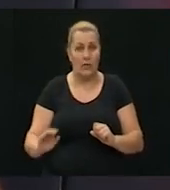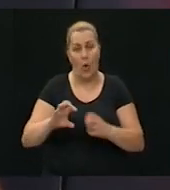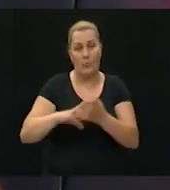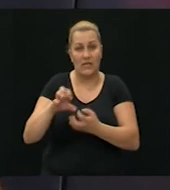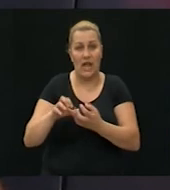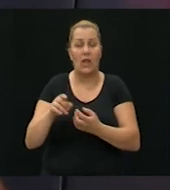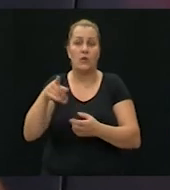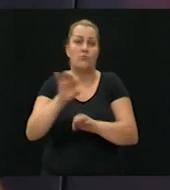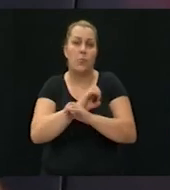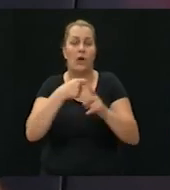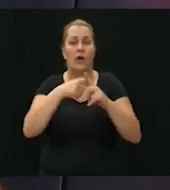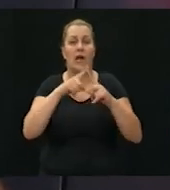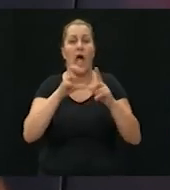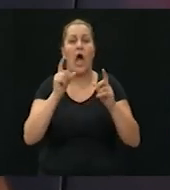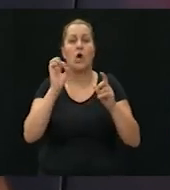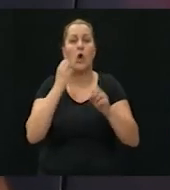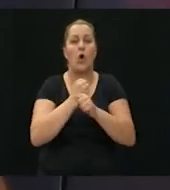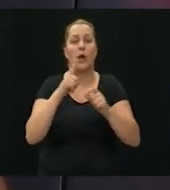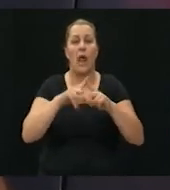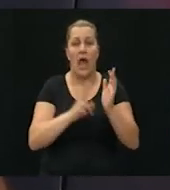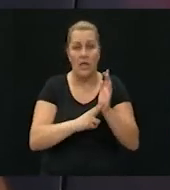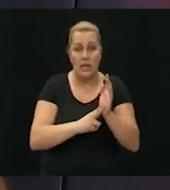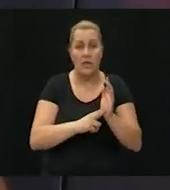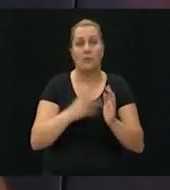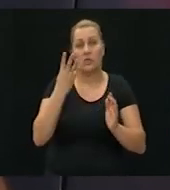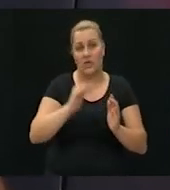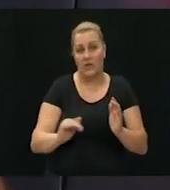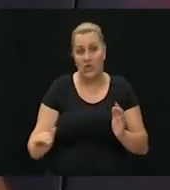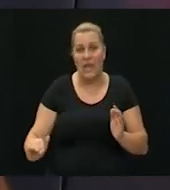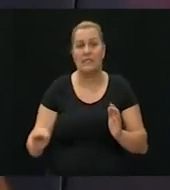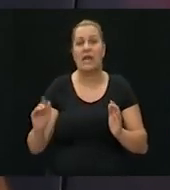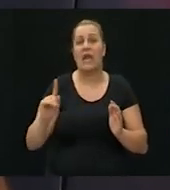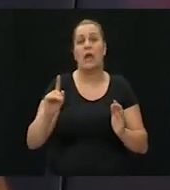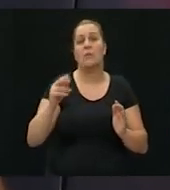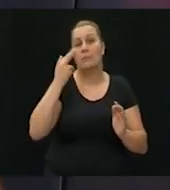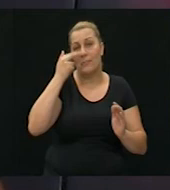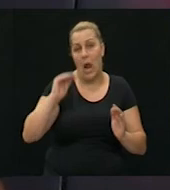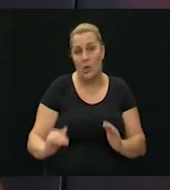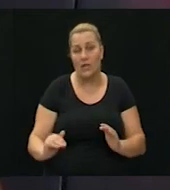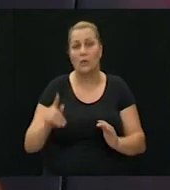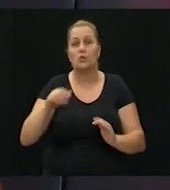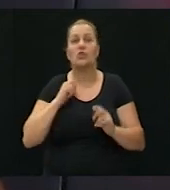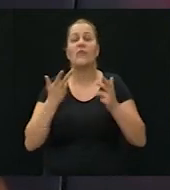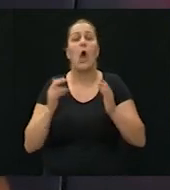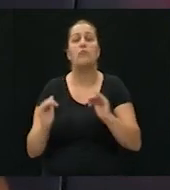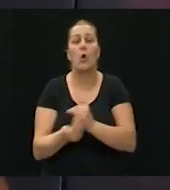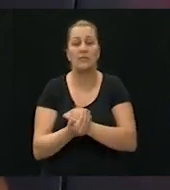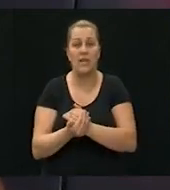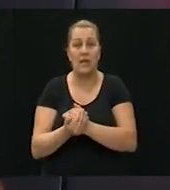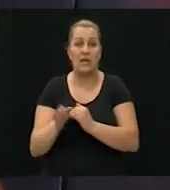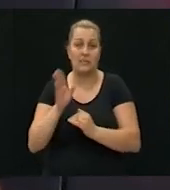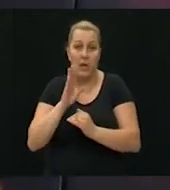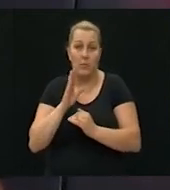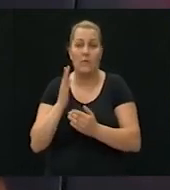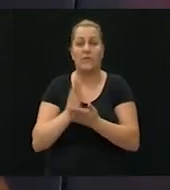četveročlanoj obitelji, odnosno djece četvero, koji su evo malodobni, koji su žive kao podstanari s majkom, gdje smo